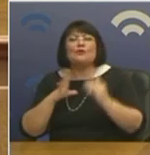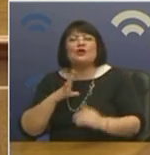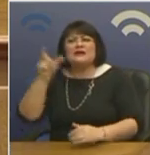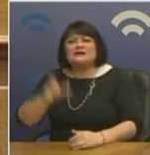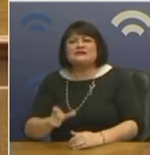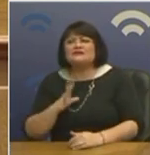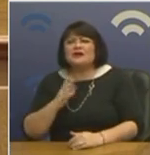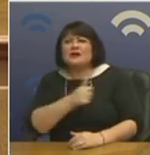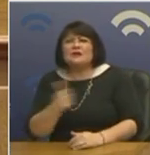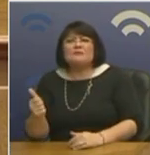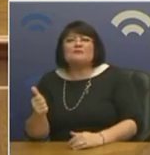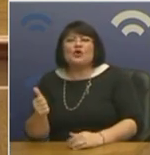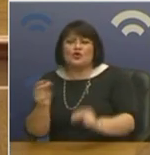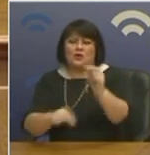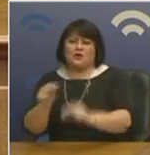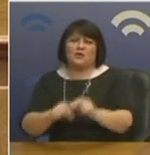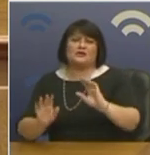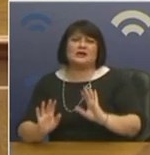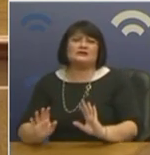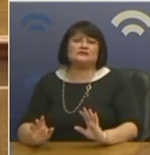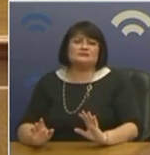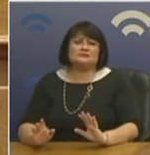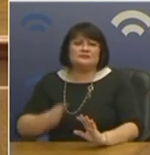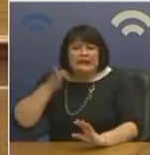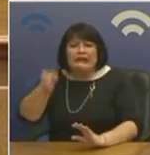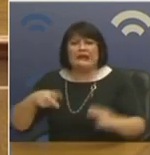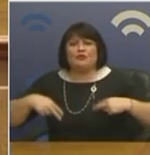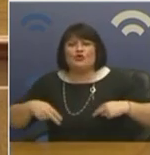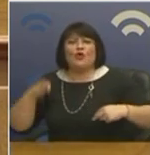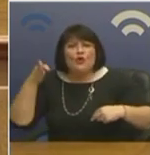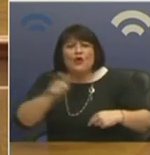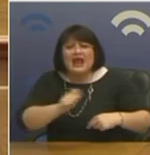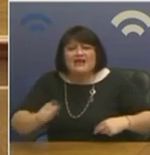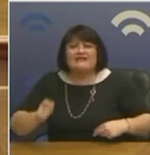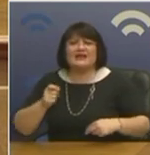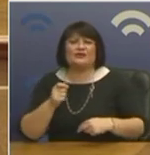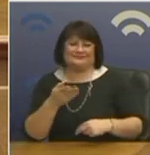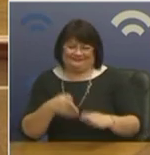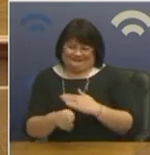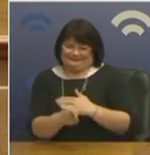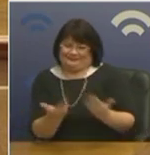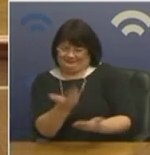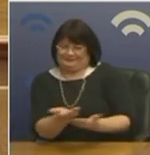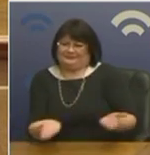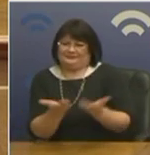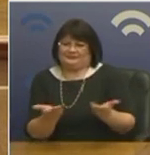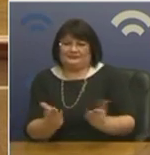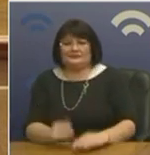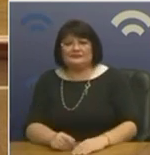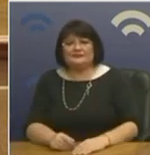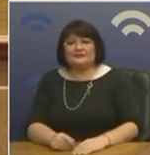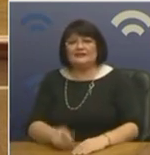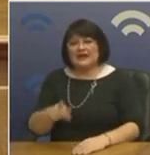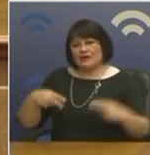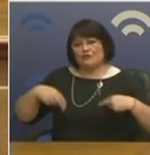μόνο όταν μας ζητάει ρουσφέτια. Τρέχει στο γραφείο του Υπουργού, στο γραφείο του Βουλευτού να ζητήσει ένα ρουσφέτι. Και είναι υποχείριο